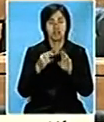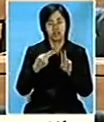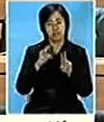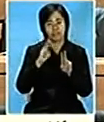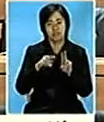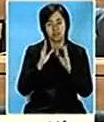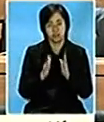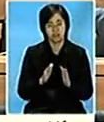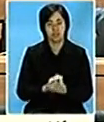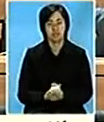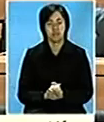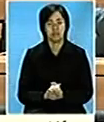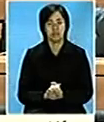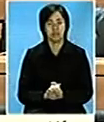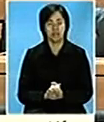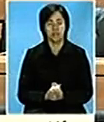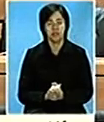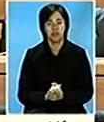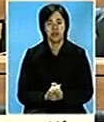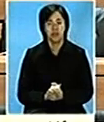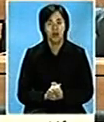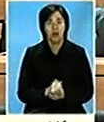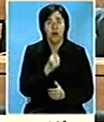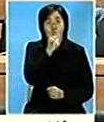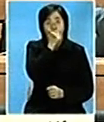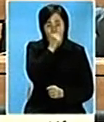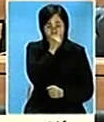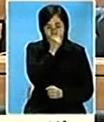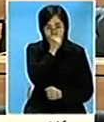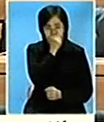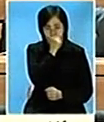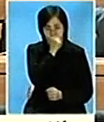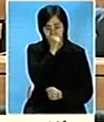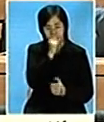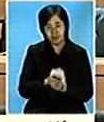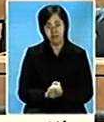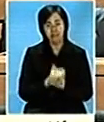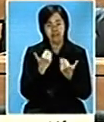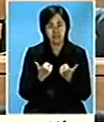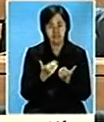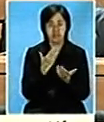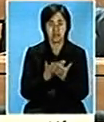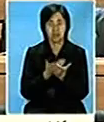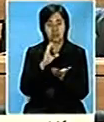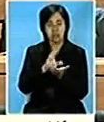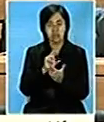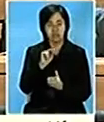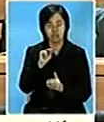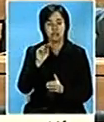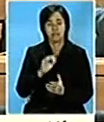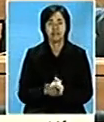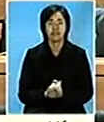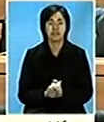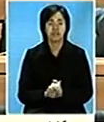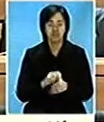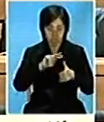26,000 คนเป็นเรื่องที่น่าวิตกนะครับแล้วท่านก็ต้องใช้เงินกองทุน30บาทรักษาทุกโรคต้องใช้เงิน